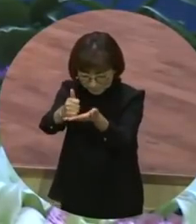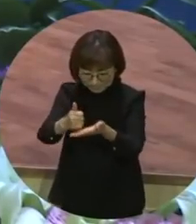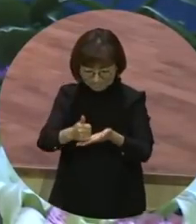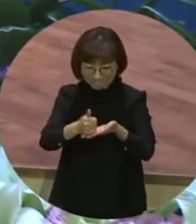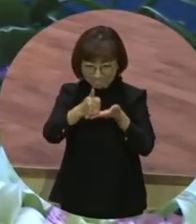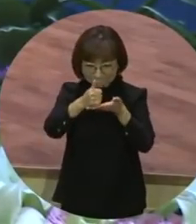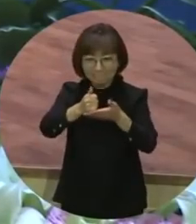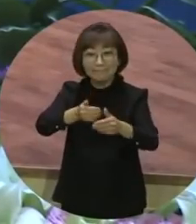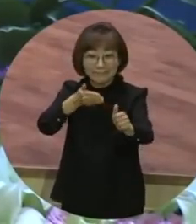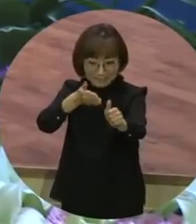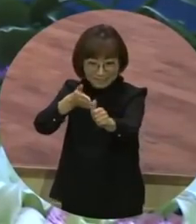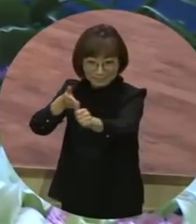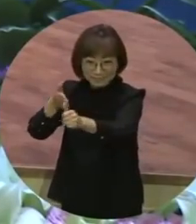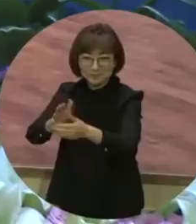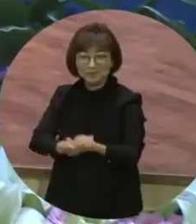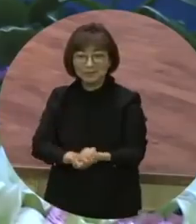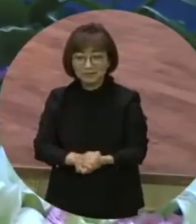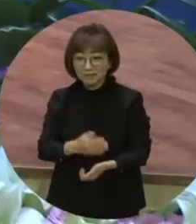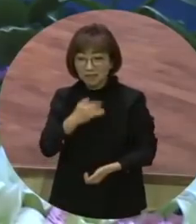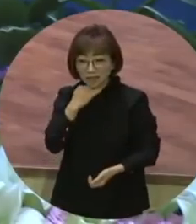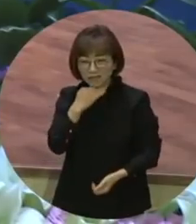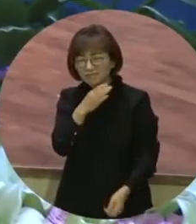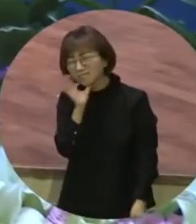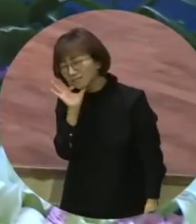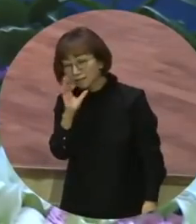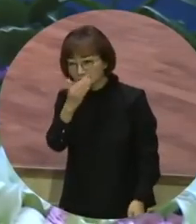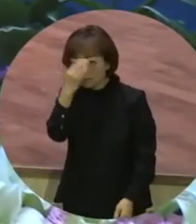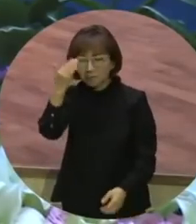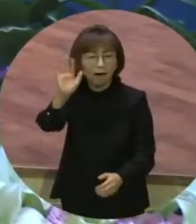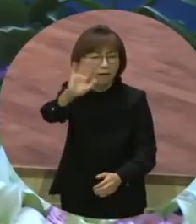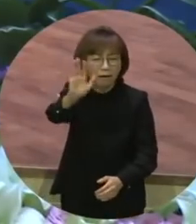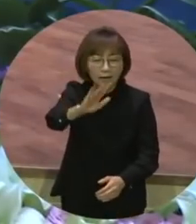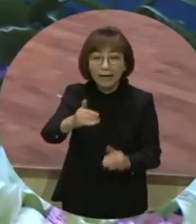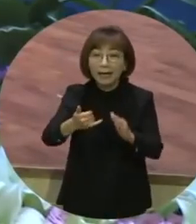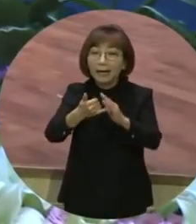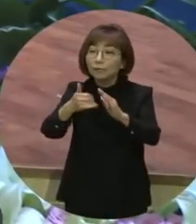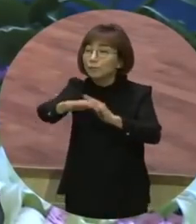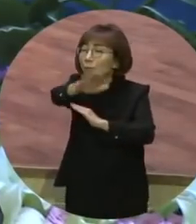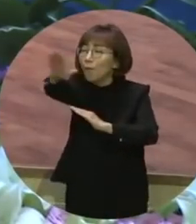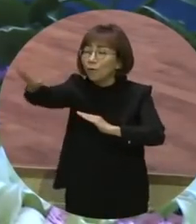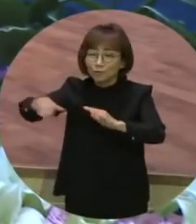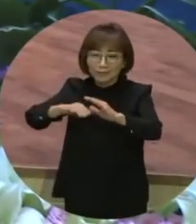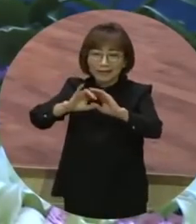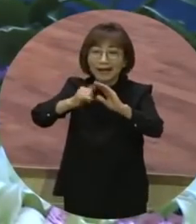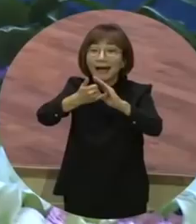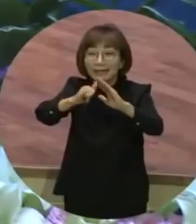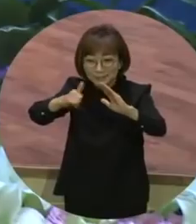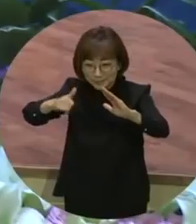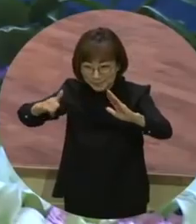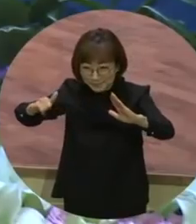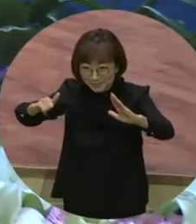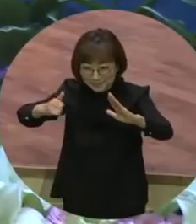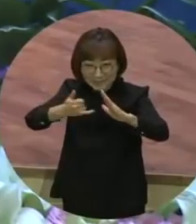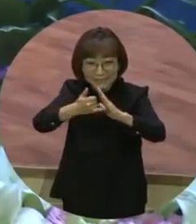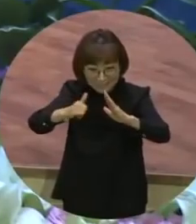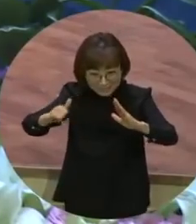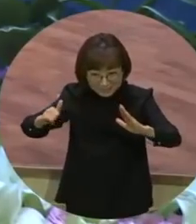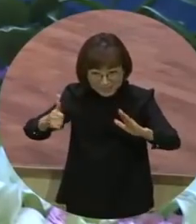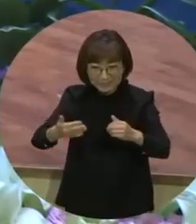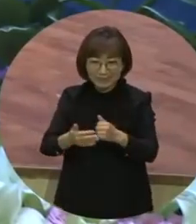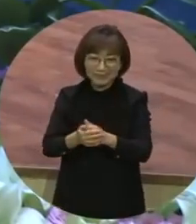서로서로 나이 많고 죽고가 아니에요. 교회 안에서 가족이에요. 서로서로 정말로